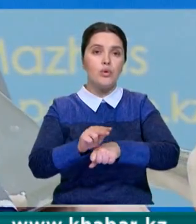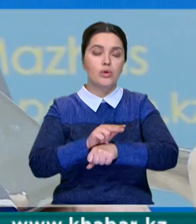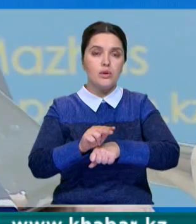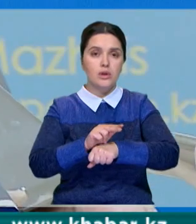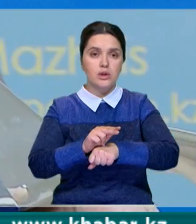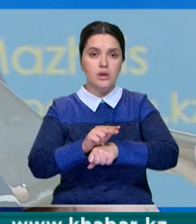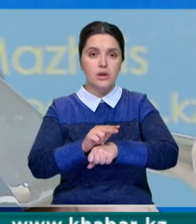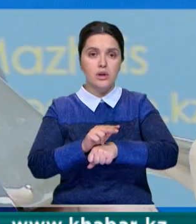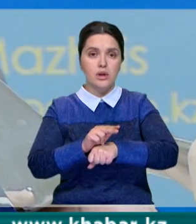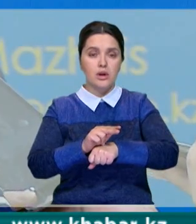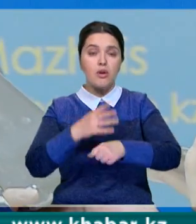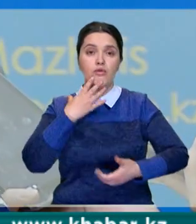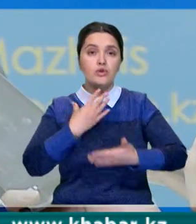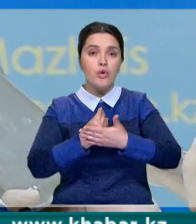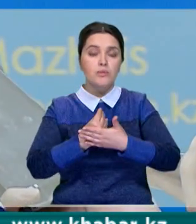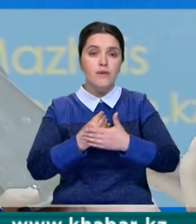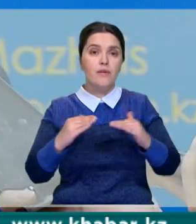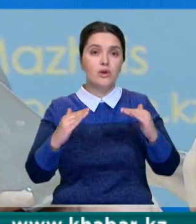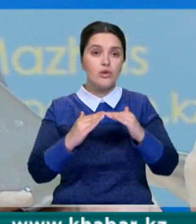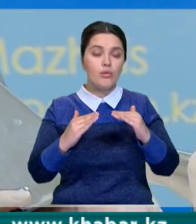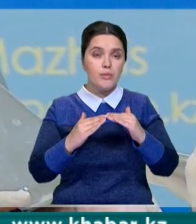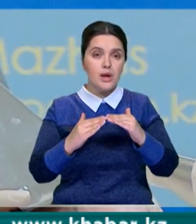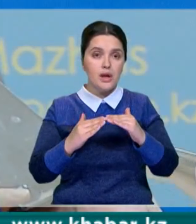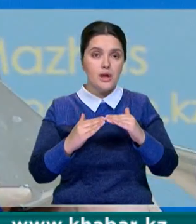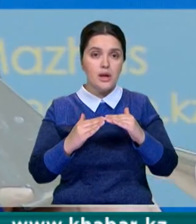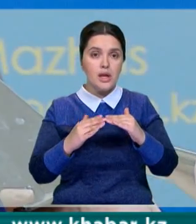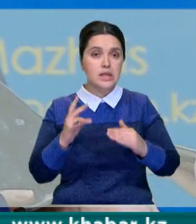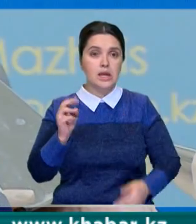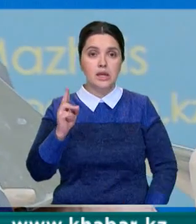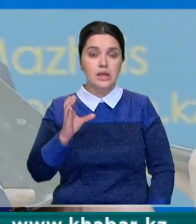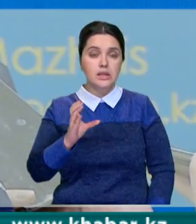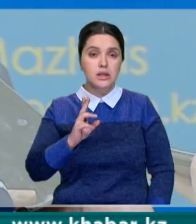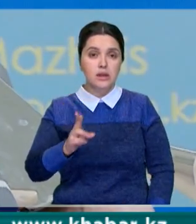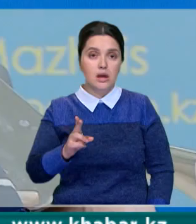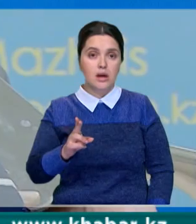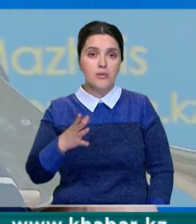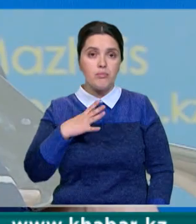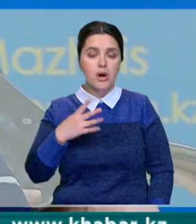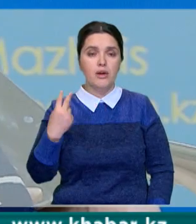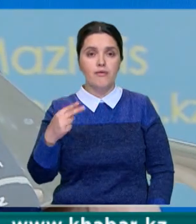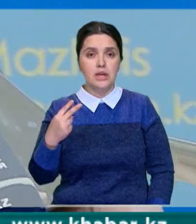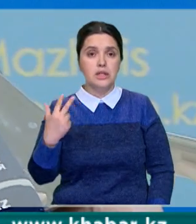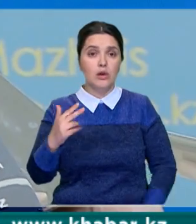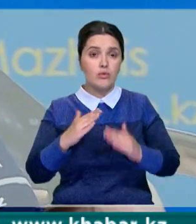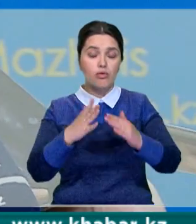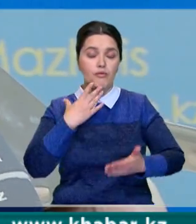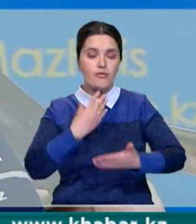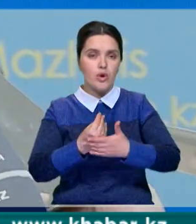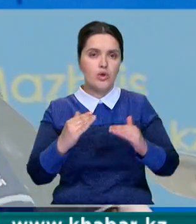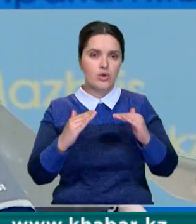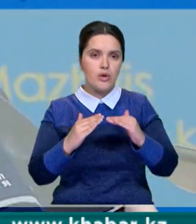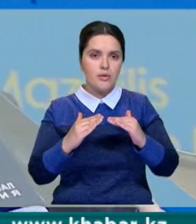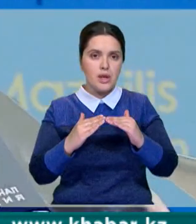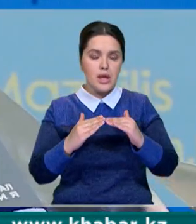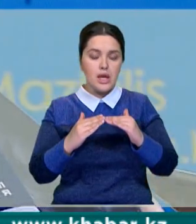подчеркну особо, собственного дома. Не КСК, где было 20, 30 или 100 домов, а именно собственного дома.